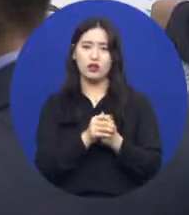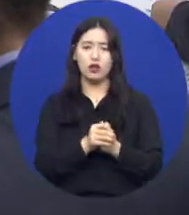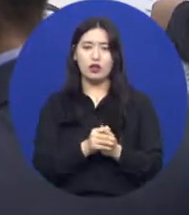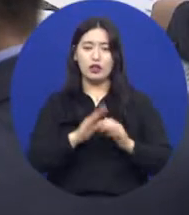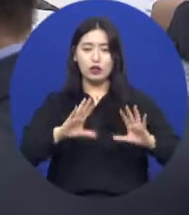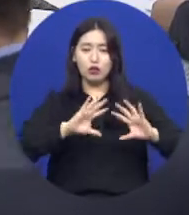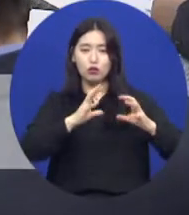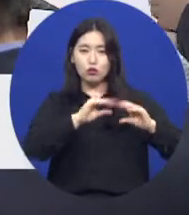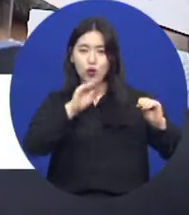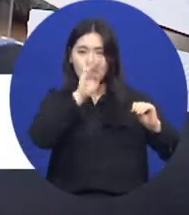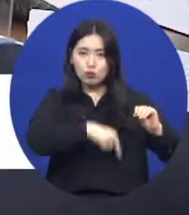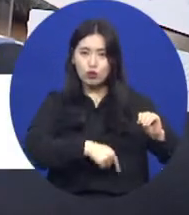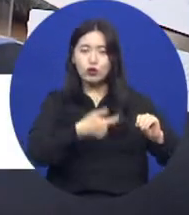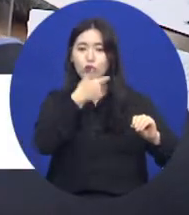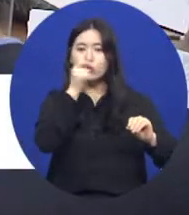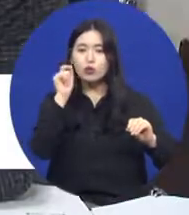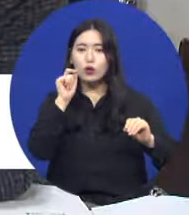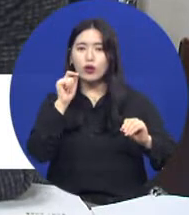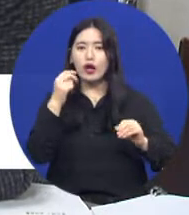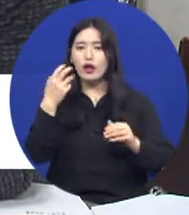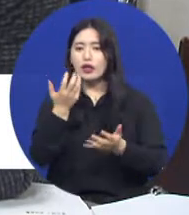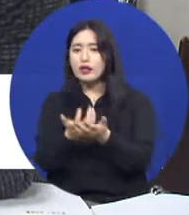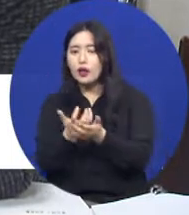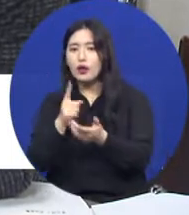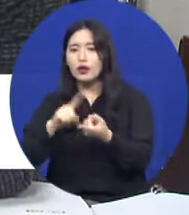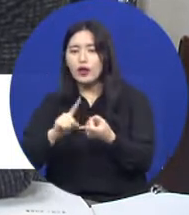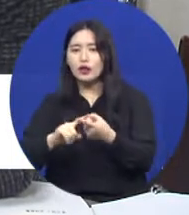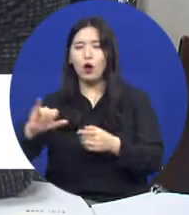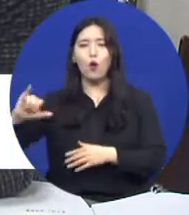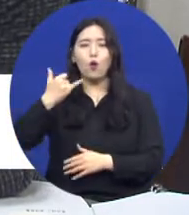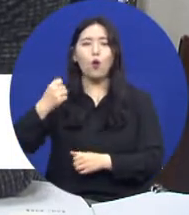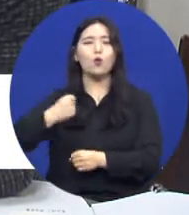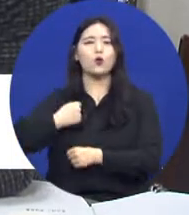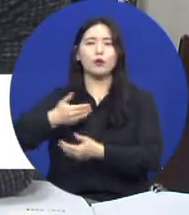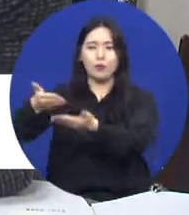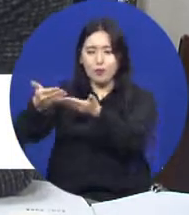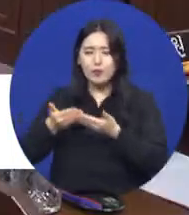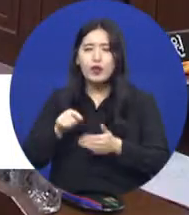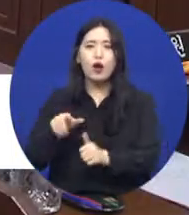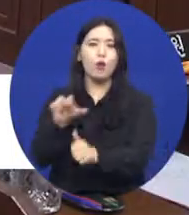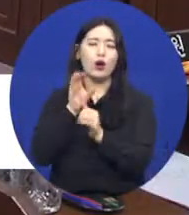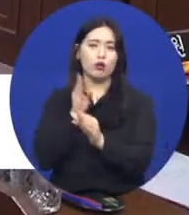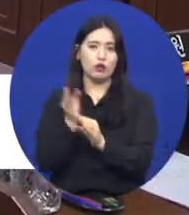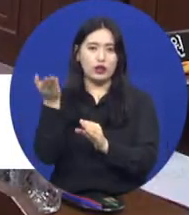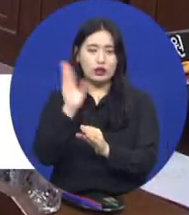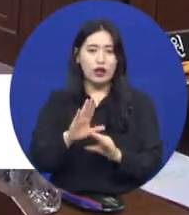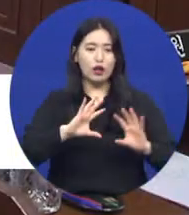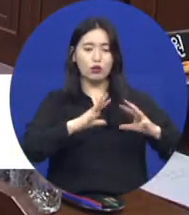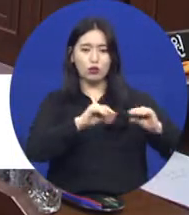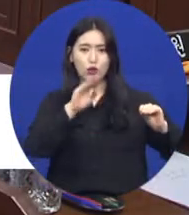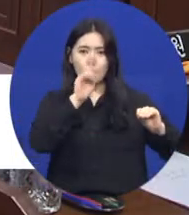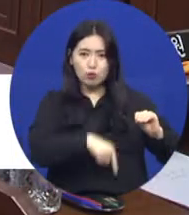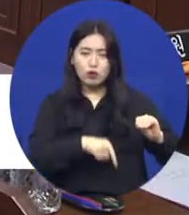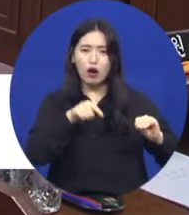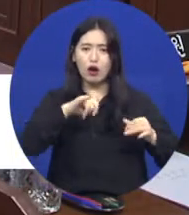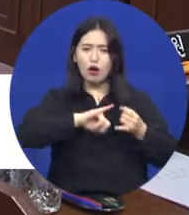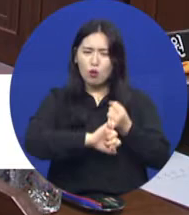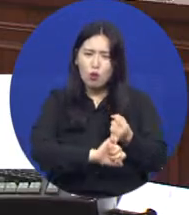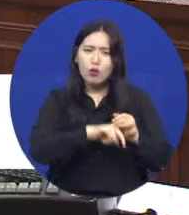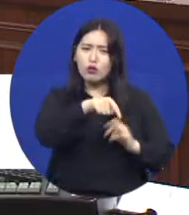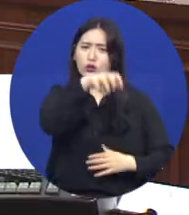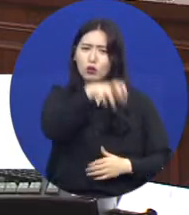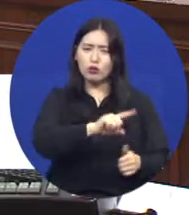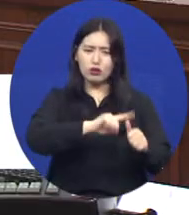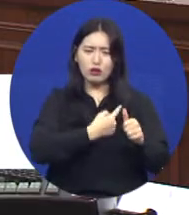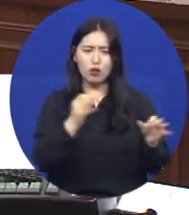현재 국토교통부는 부족한 감시 자료를 공군으로부터 받아 활용하고 있는데, 제주도는 국토부가 굳이 국립공원의 자연을